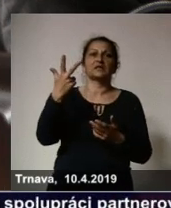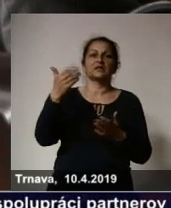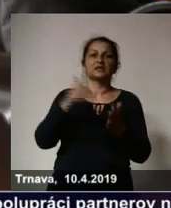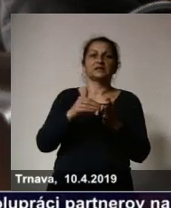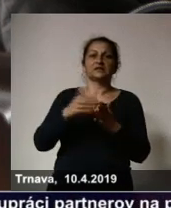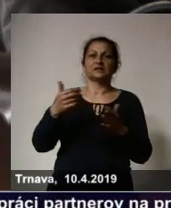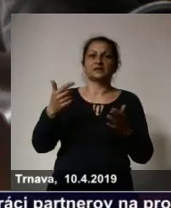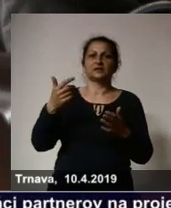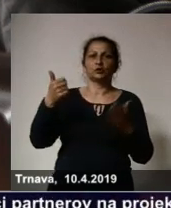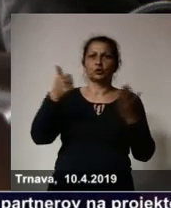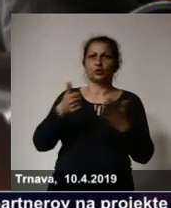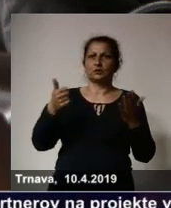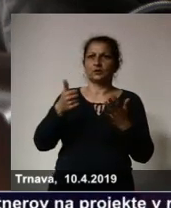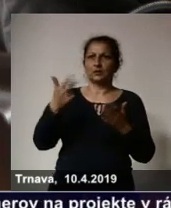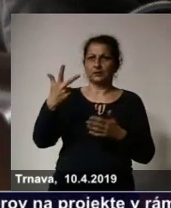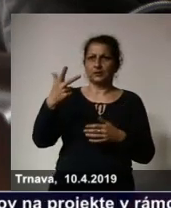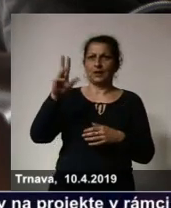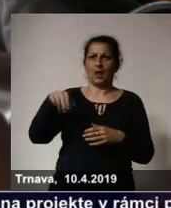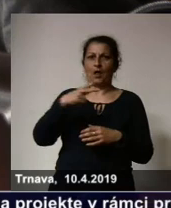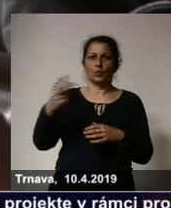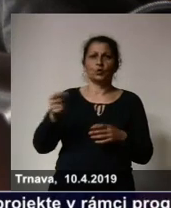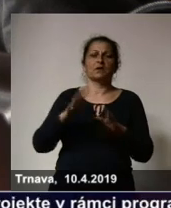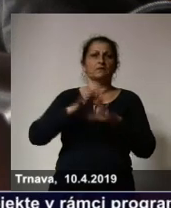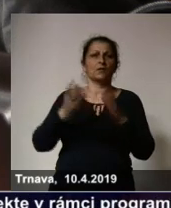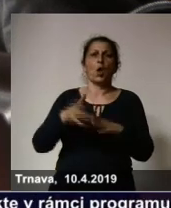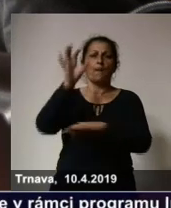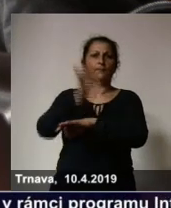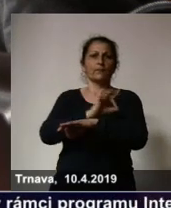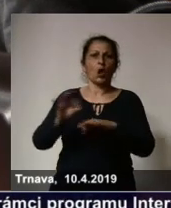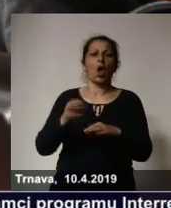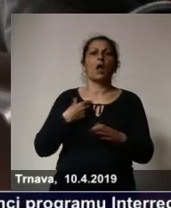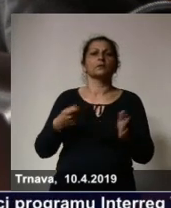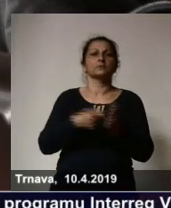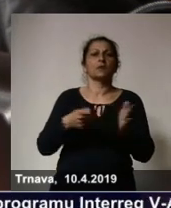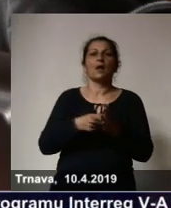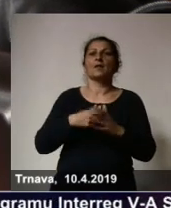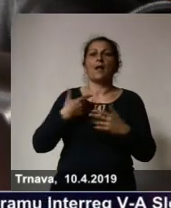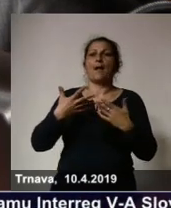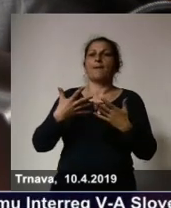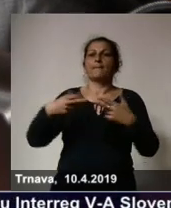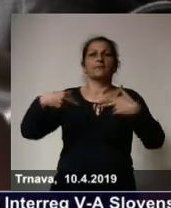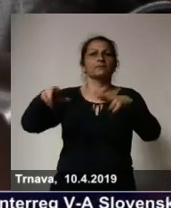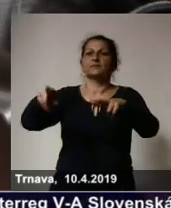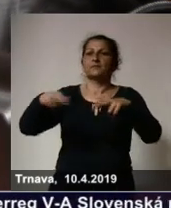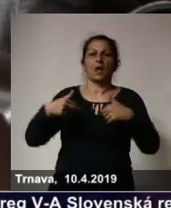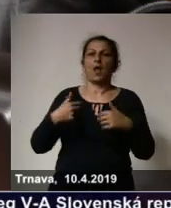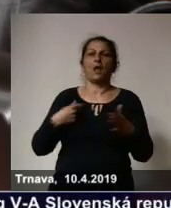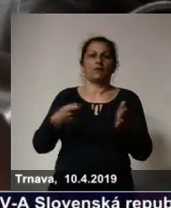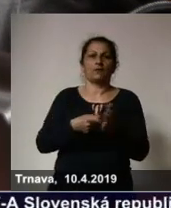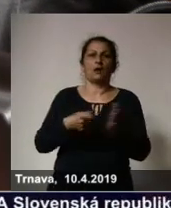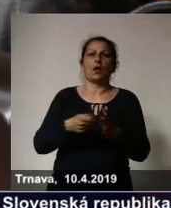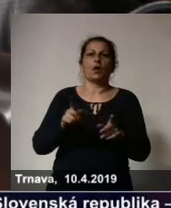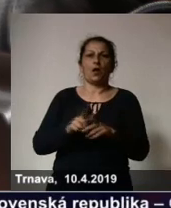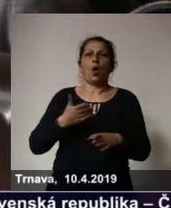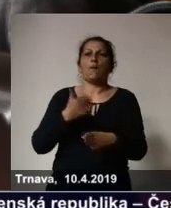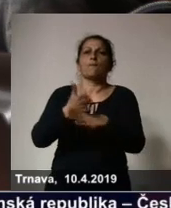53 077 eur a 65 centov, čo tvorí rozdiel celkových výdavkov projektu a poskytnutého nenávratného finančného príspevku v súlade s podmienkami poskytnutia